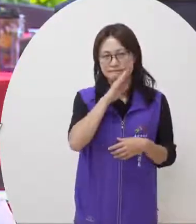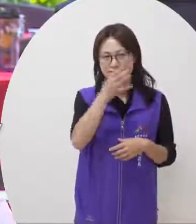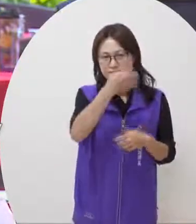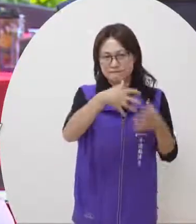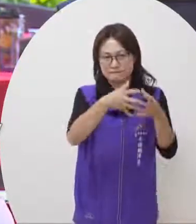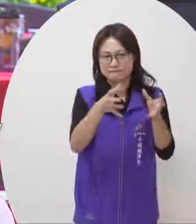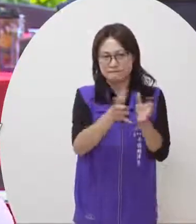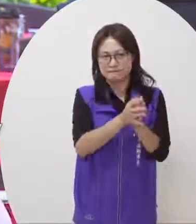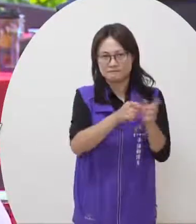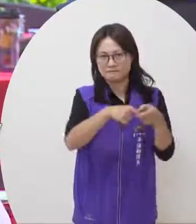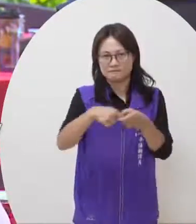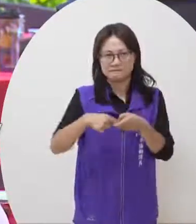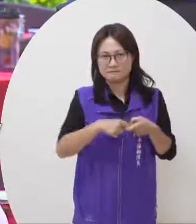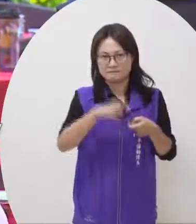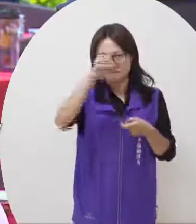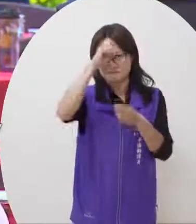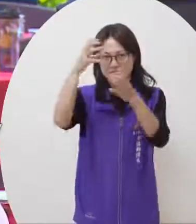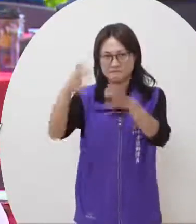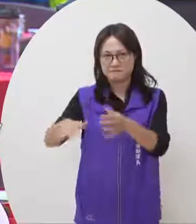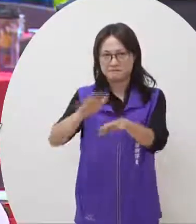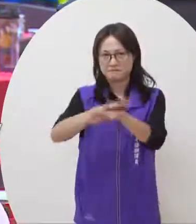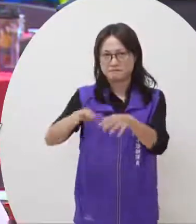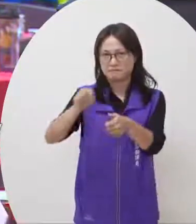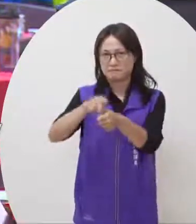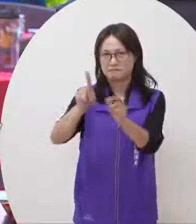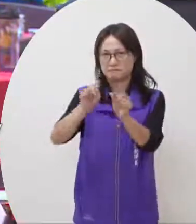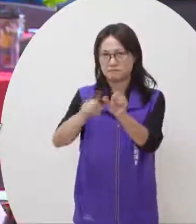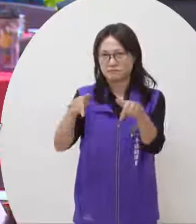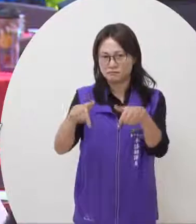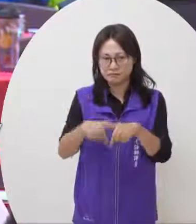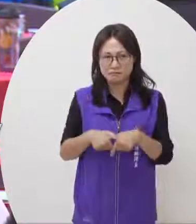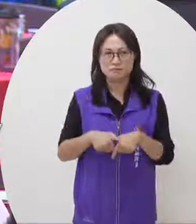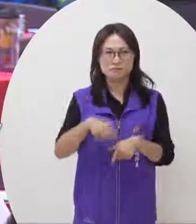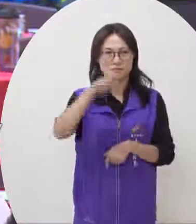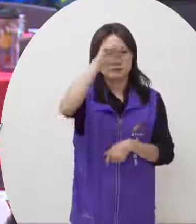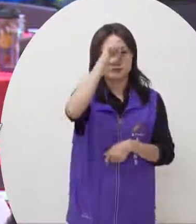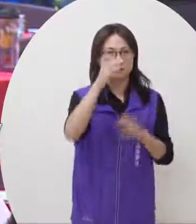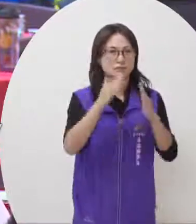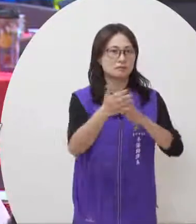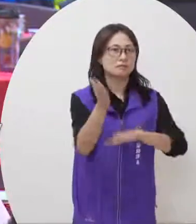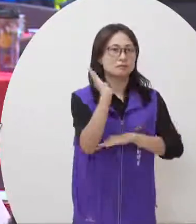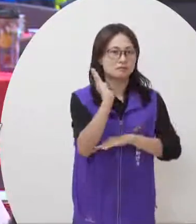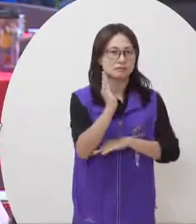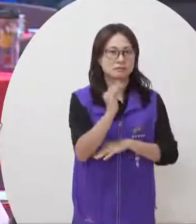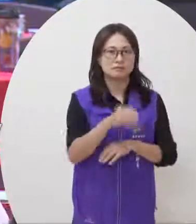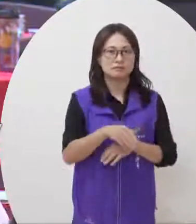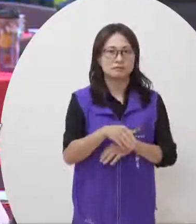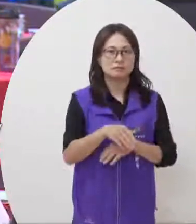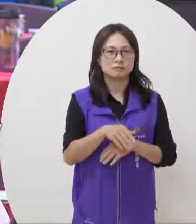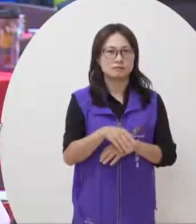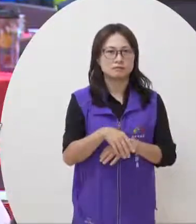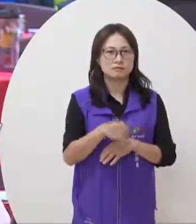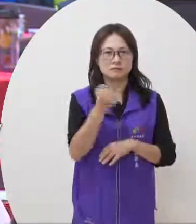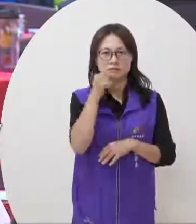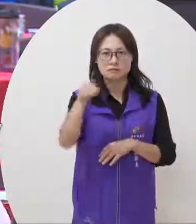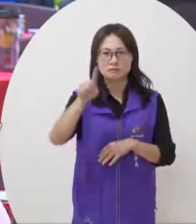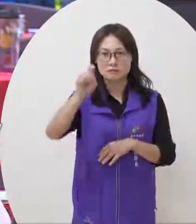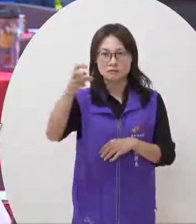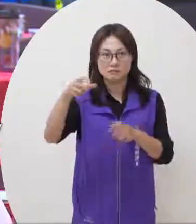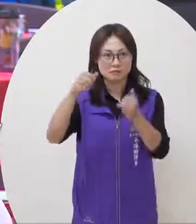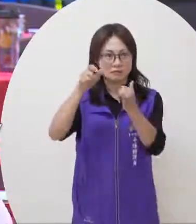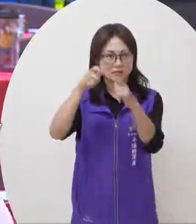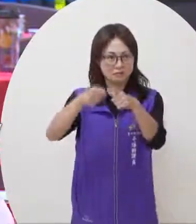安养中心，所以说希望咱市会当把这块13公亩这个保留起